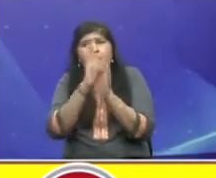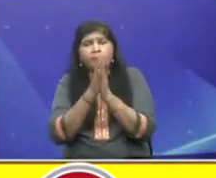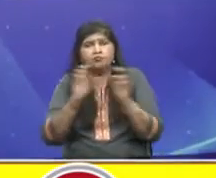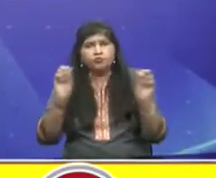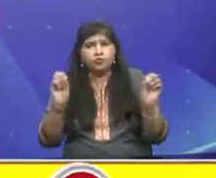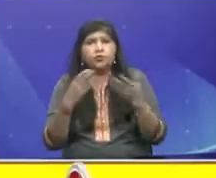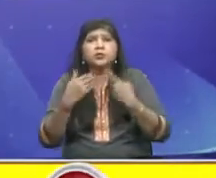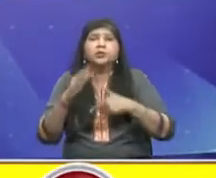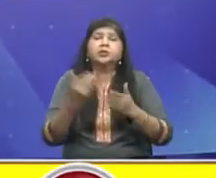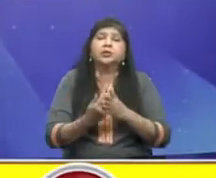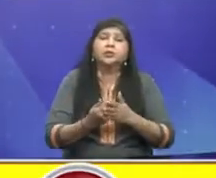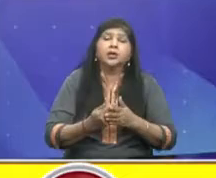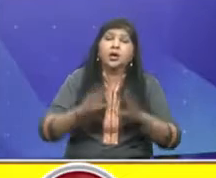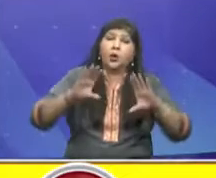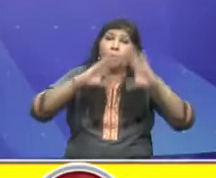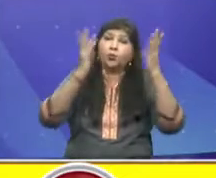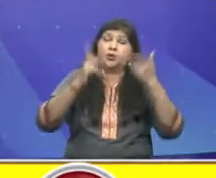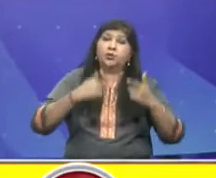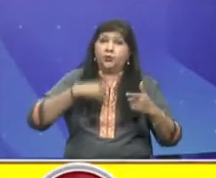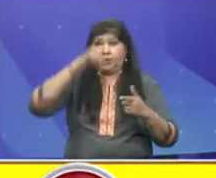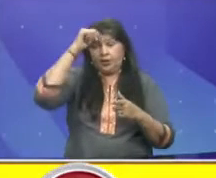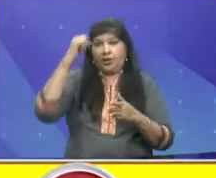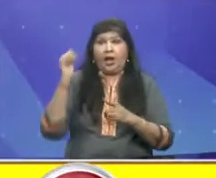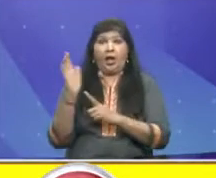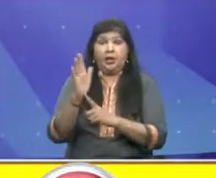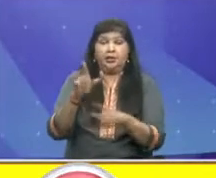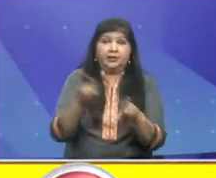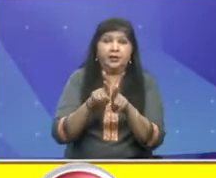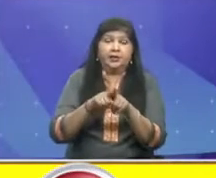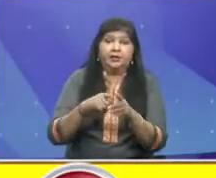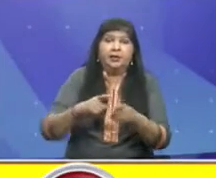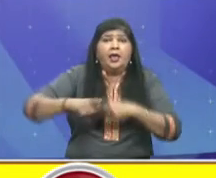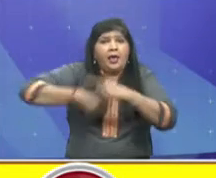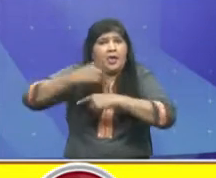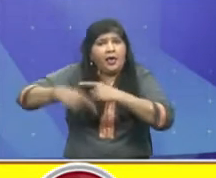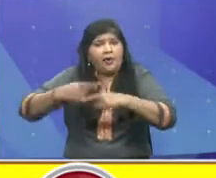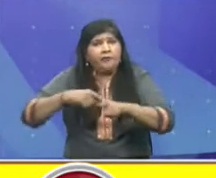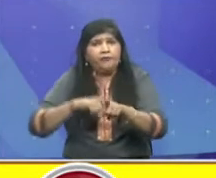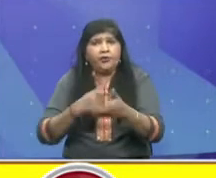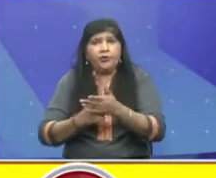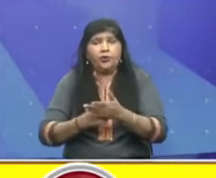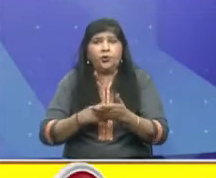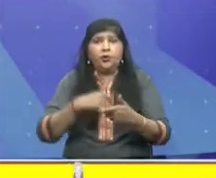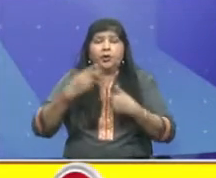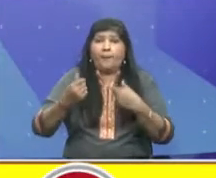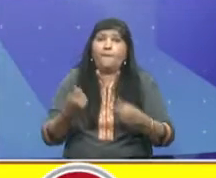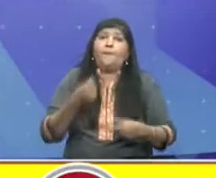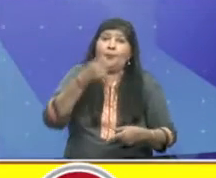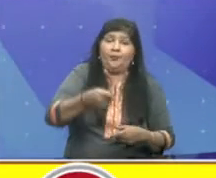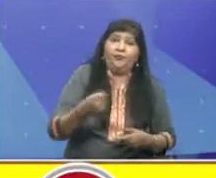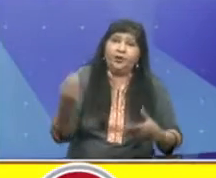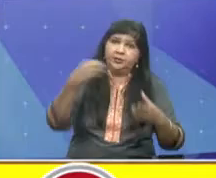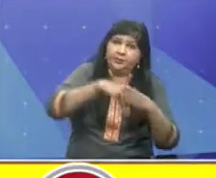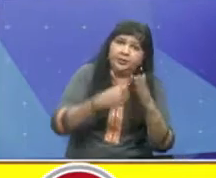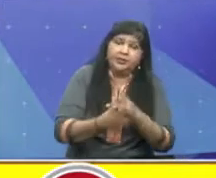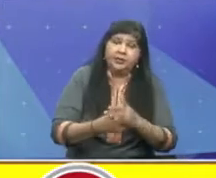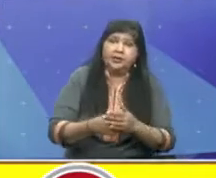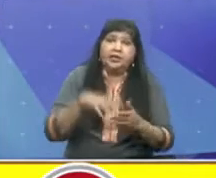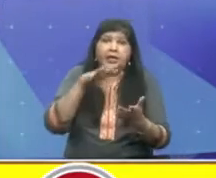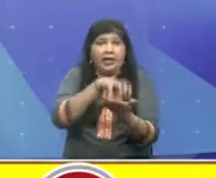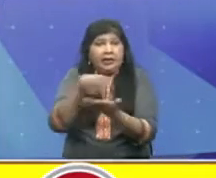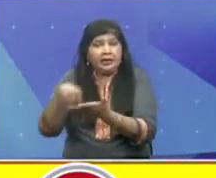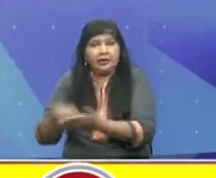में एक प्रकार से नेतृत्व कर रहा है। साल दर साल स्टार्टअप को रिकॉर्ड निवेश मिल रहा है। ये